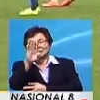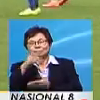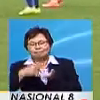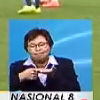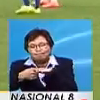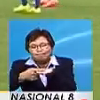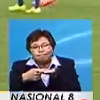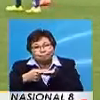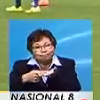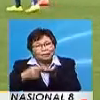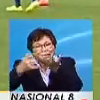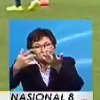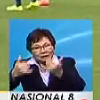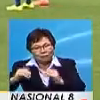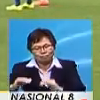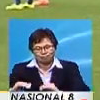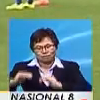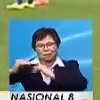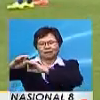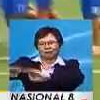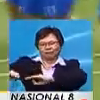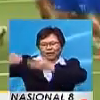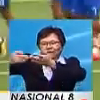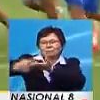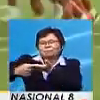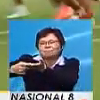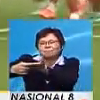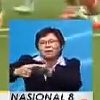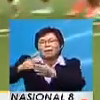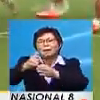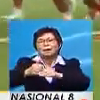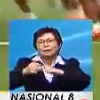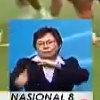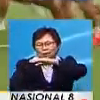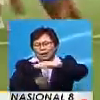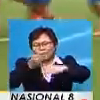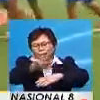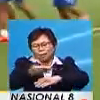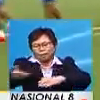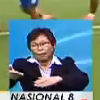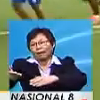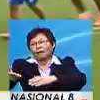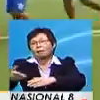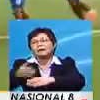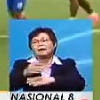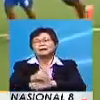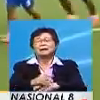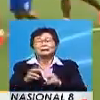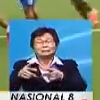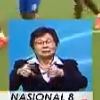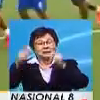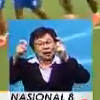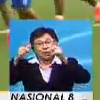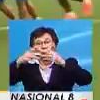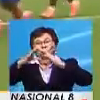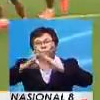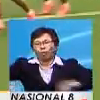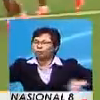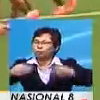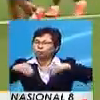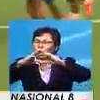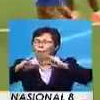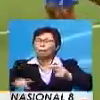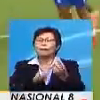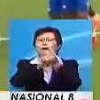suukri kamar zaman kini peringkat akhir pengasas produk yang terkenal dengan Tine terlajak laris itu akan bertemu dengan